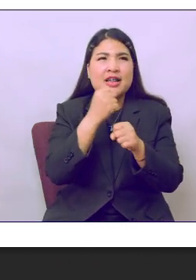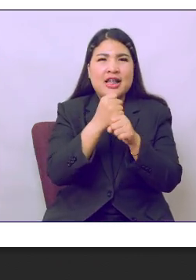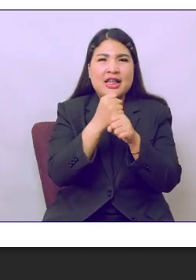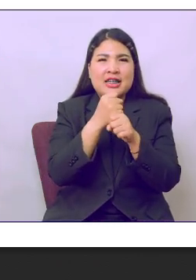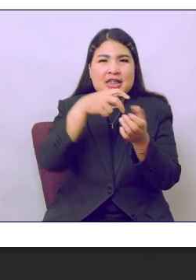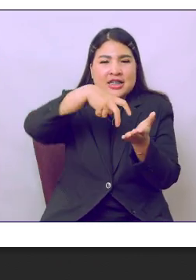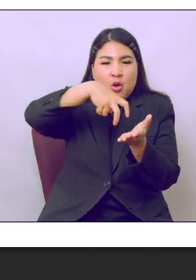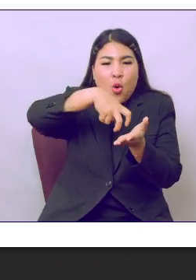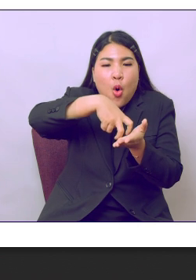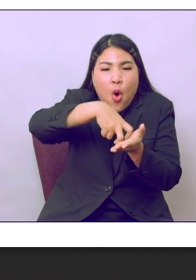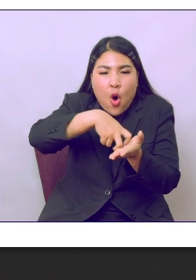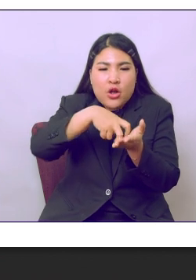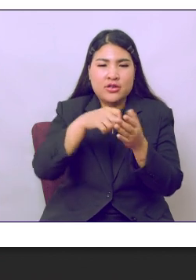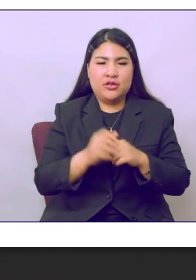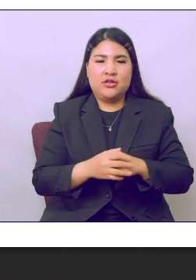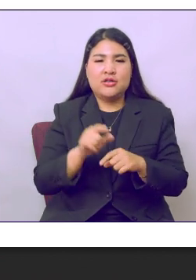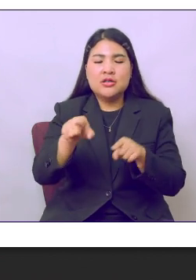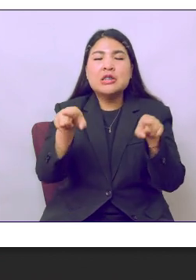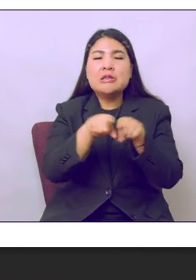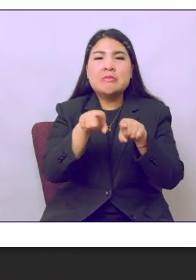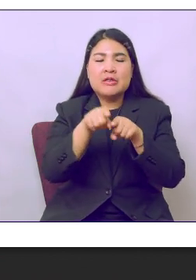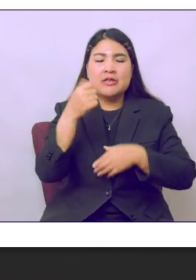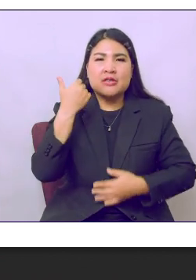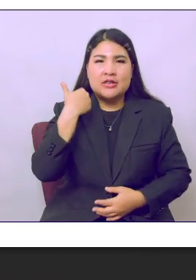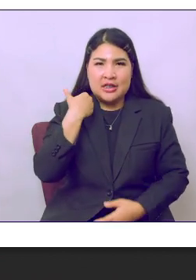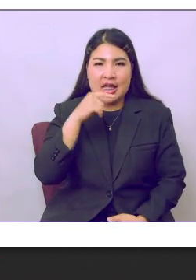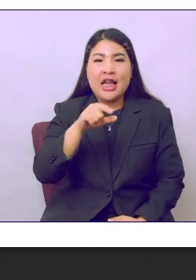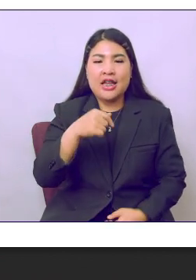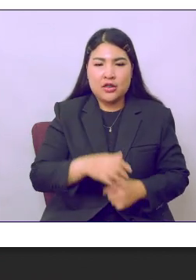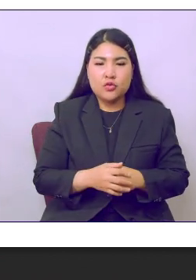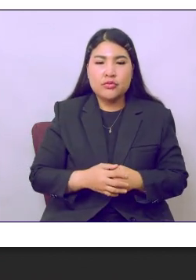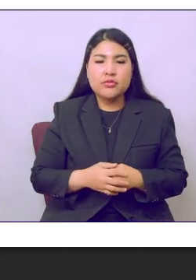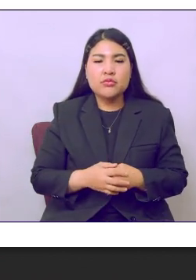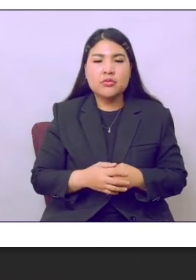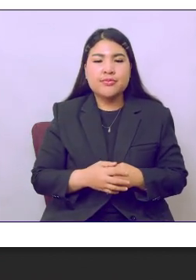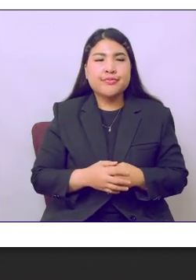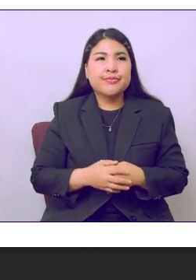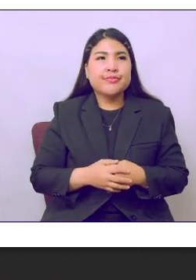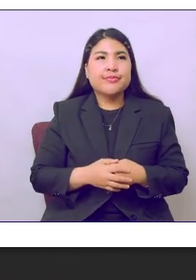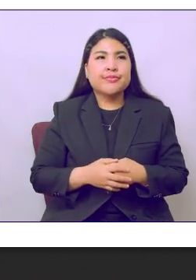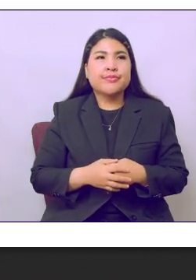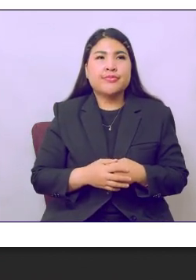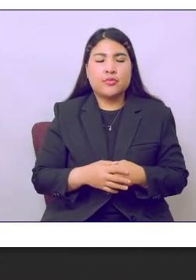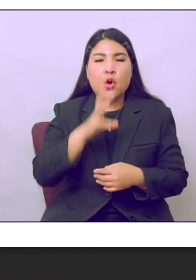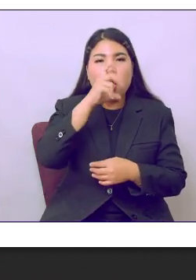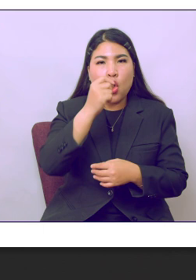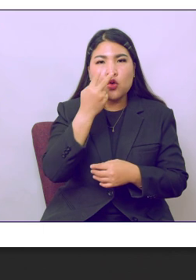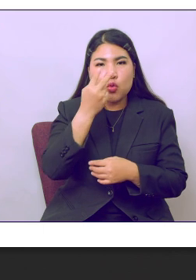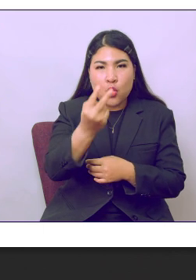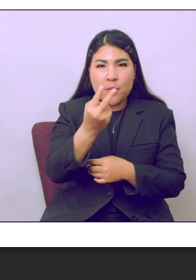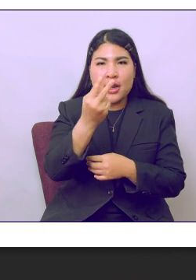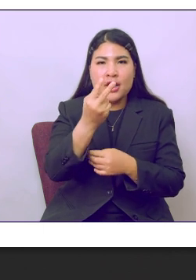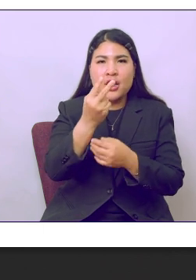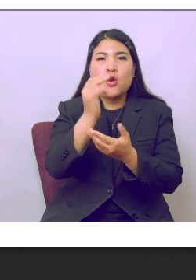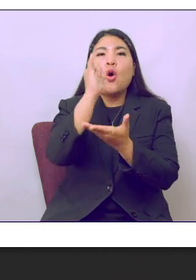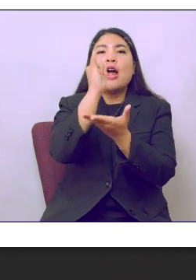Squadหรือว่าทำท่าแชร์โพสอยู่นะครับแต่ให้น้องอ่ะเป็นเปลี่ยนPositionเป็นนอนหงายนะครับแล้ว